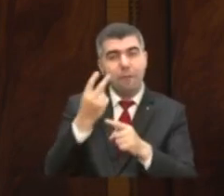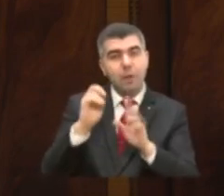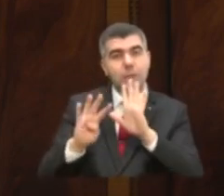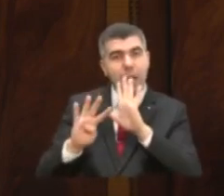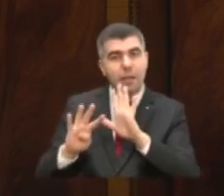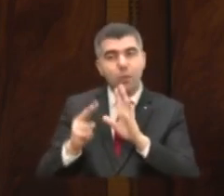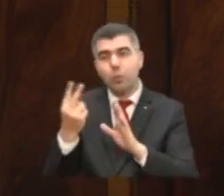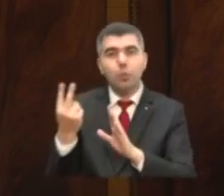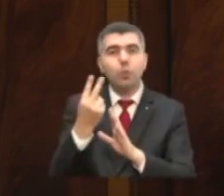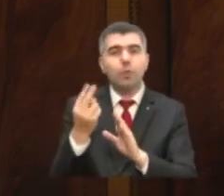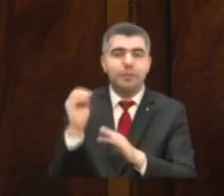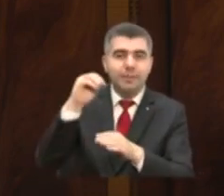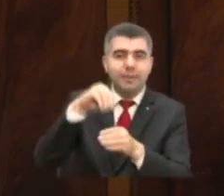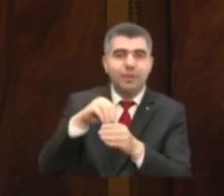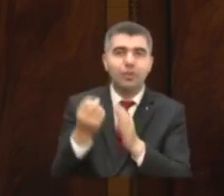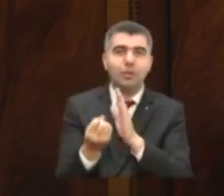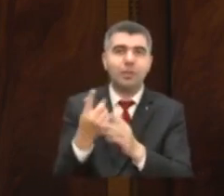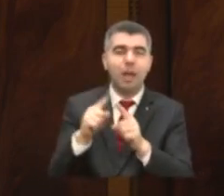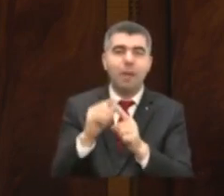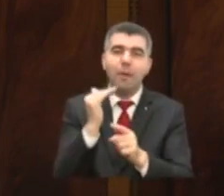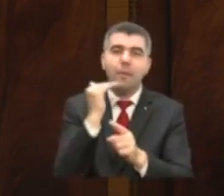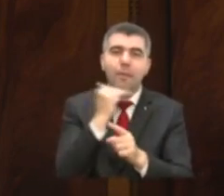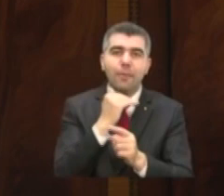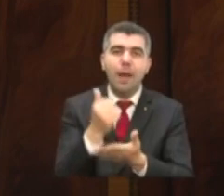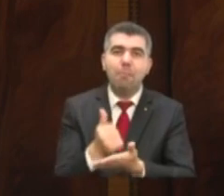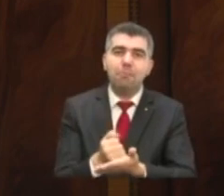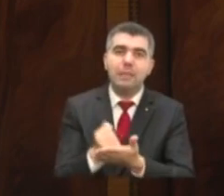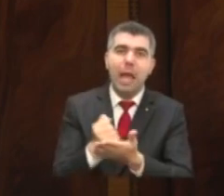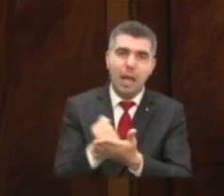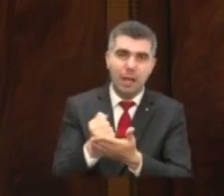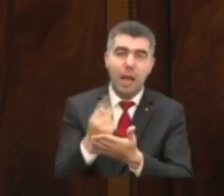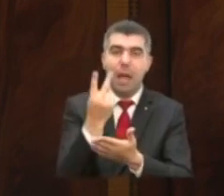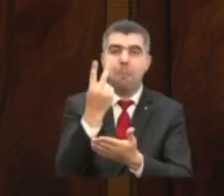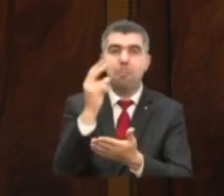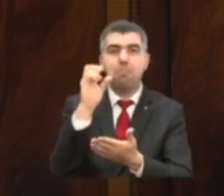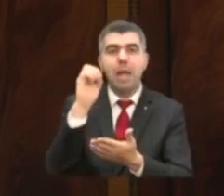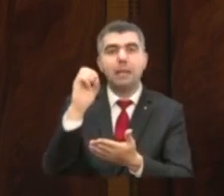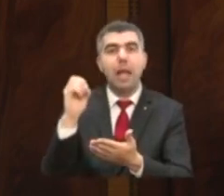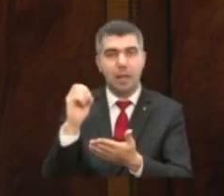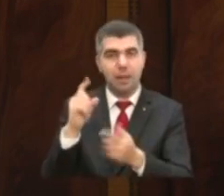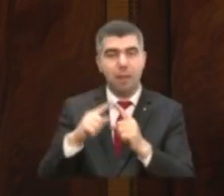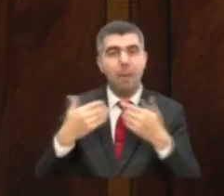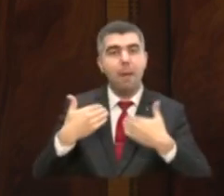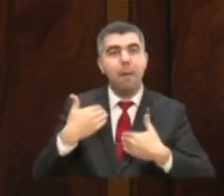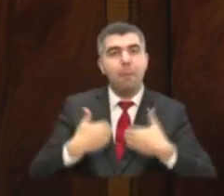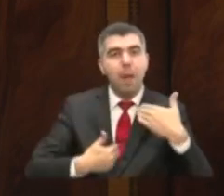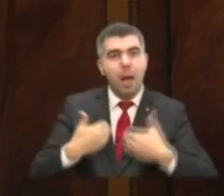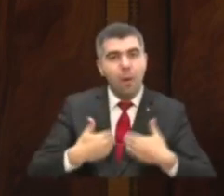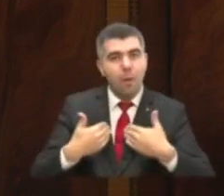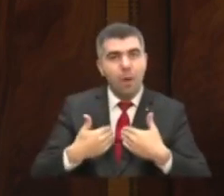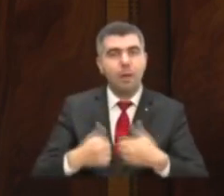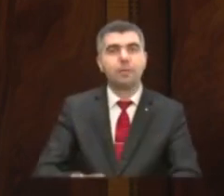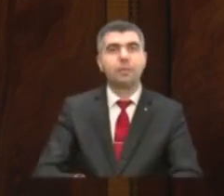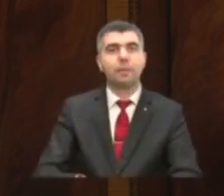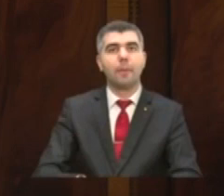جوج الإجراءات اللي كتسمح باش نسرعوا هذه المباراة. واحد 200 منصب خصصت خاص للأشخاص ذوي الإعاقة مركزيا، ماشي